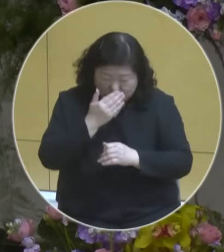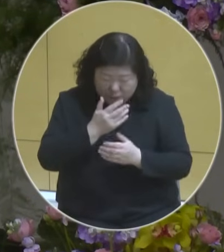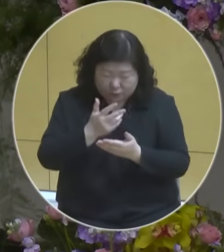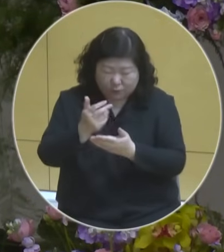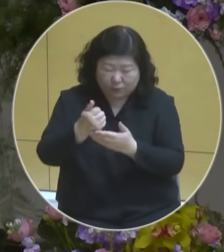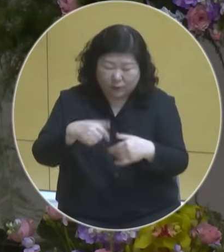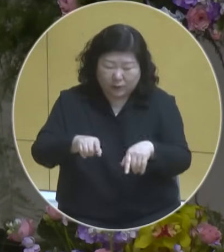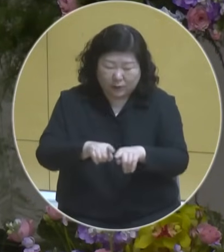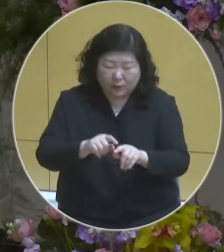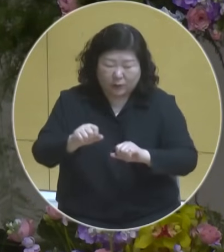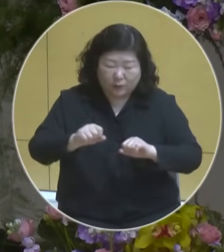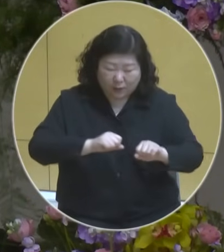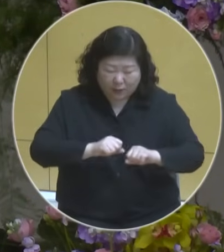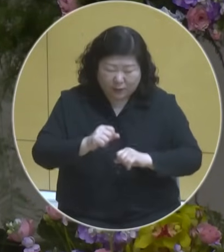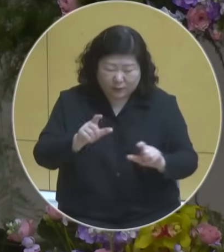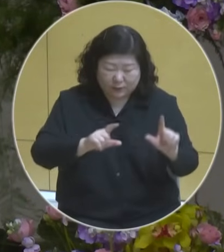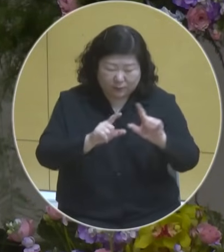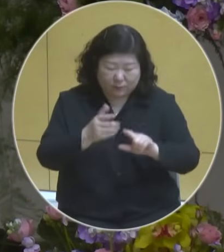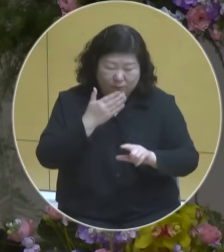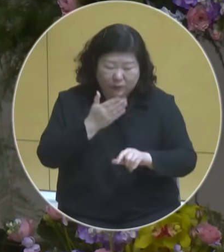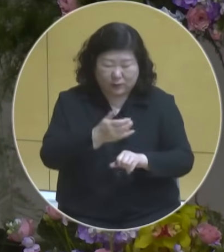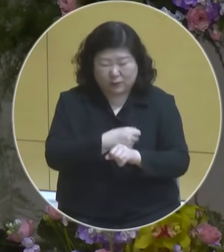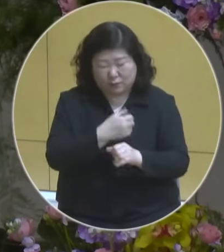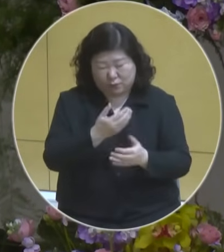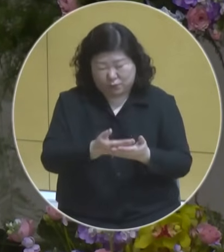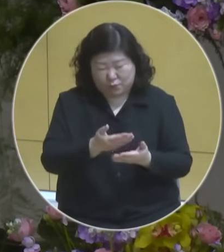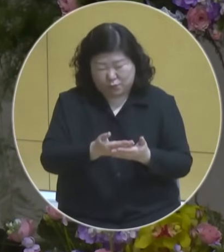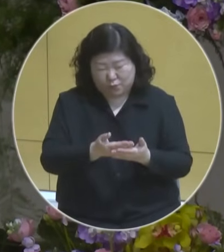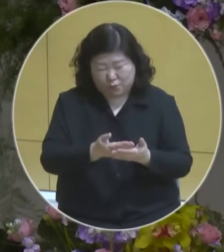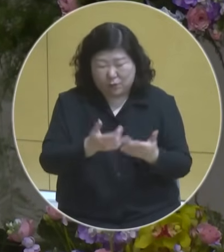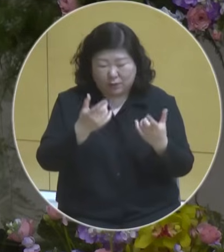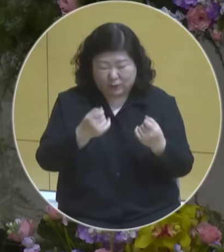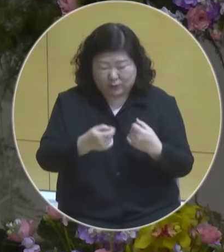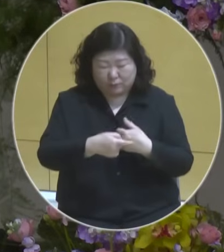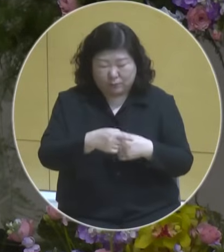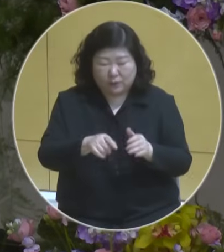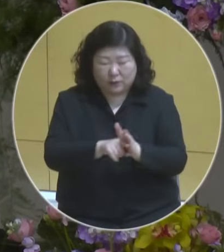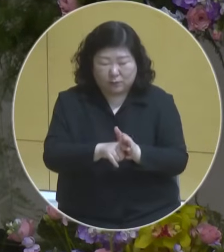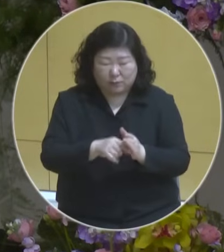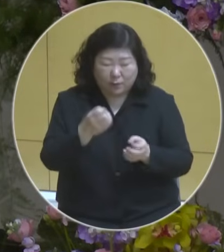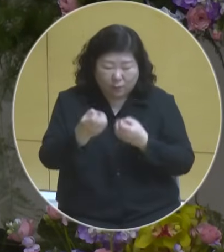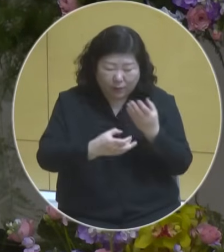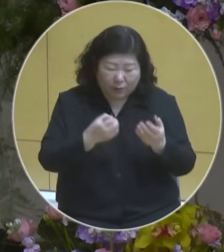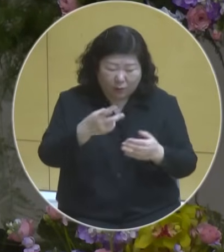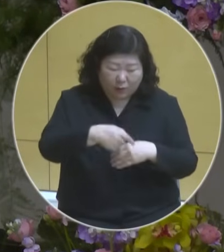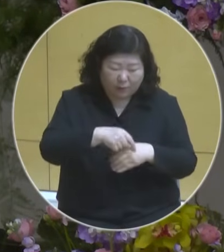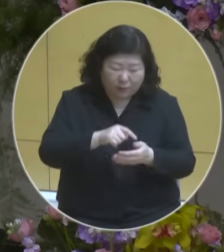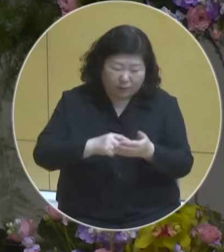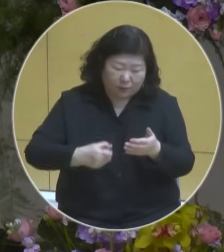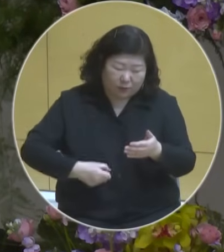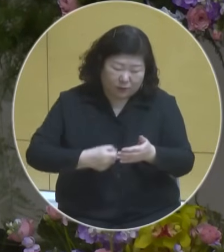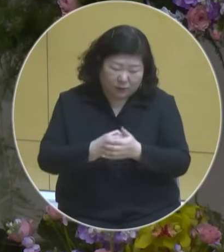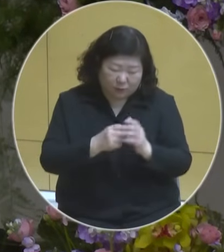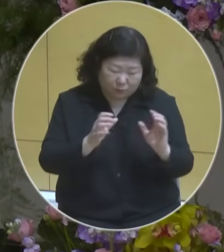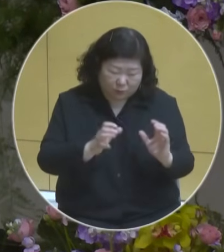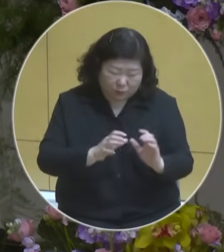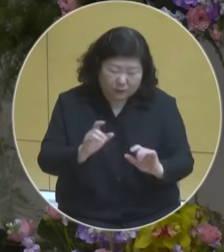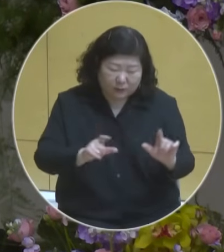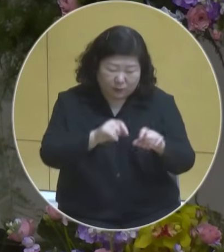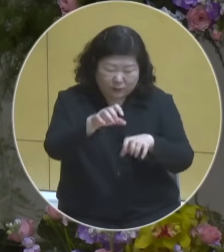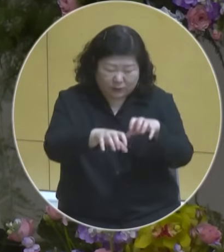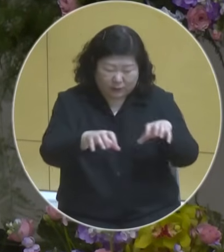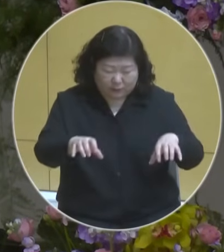동행하는 삶 살게 해 주시옵소서 이런 믿음의 고백과 마음의 결단이 모여서 삶의 자리 자리마다